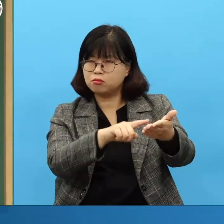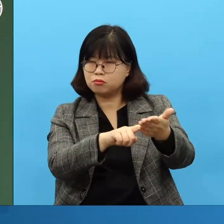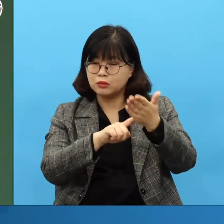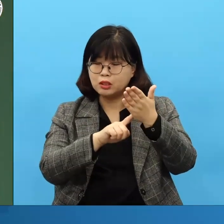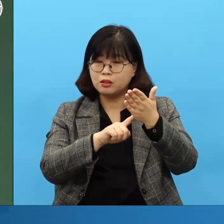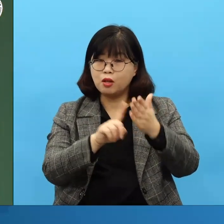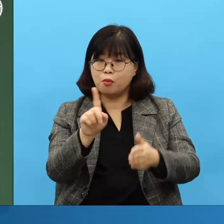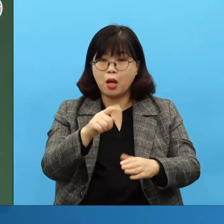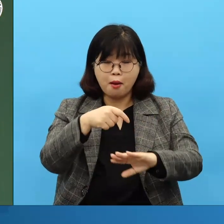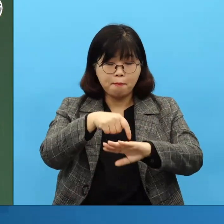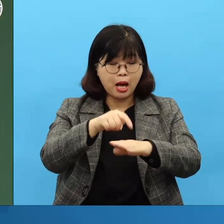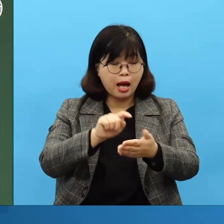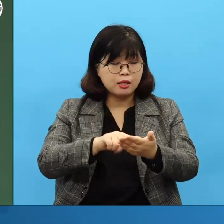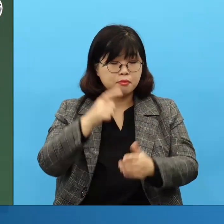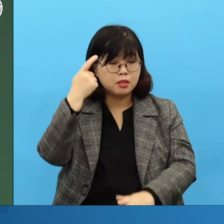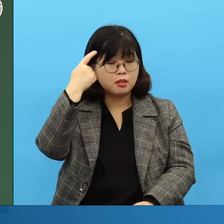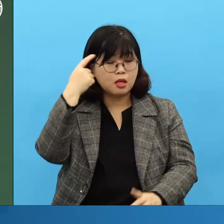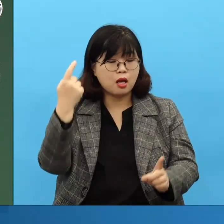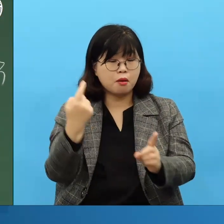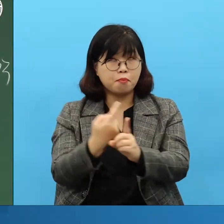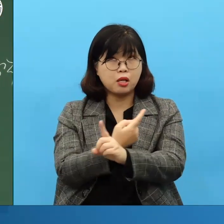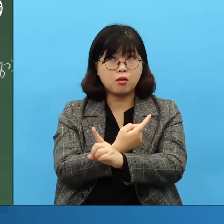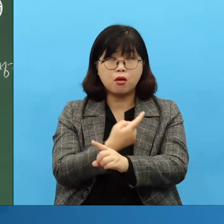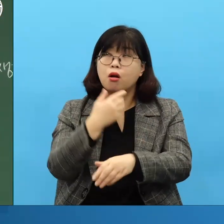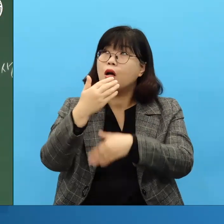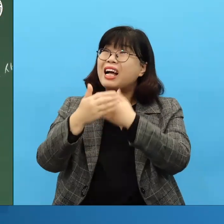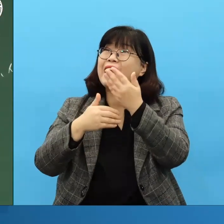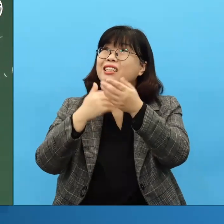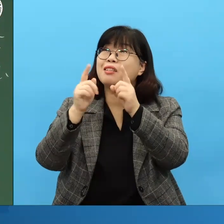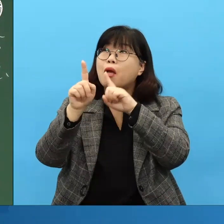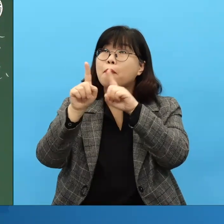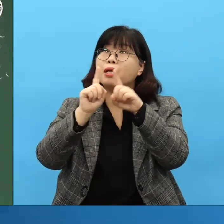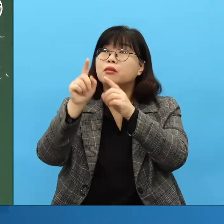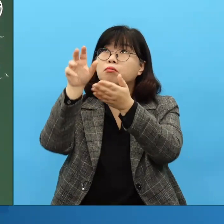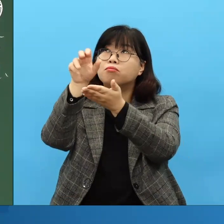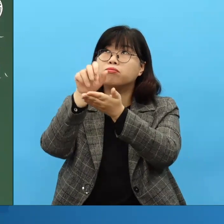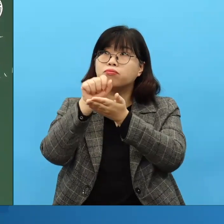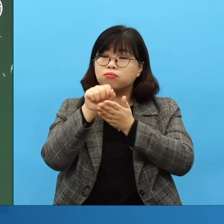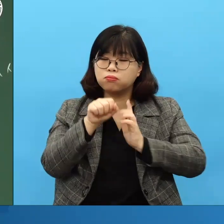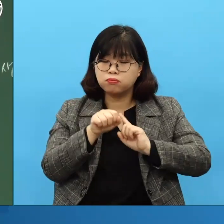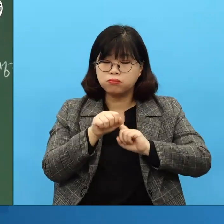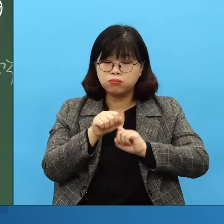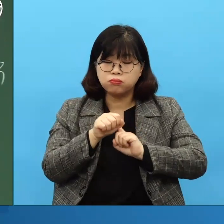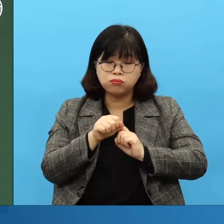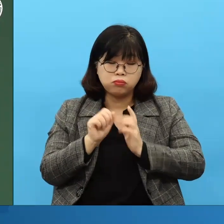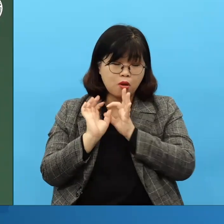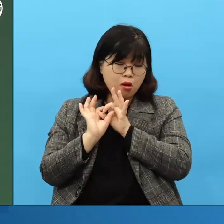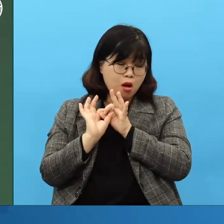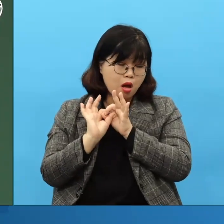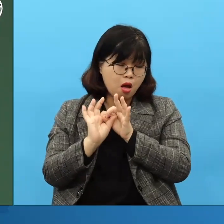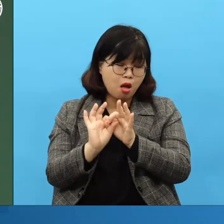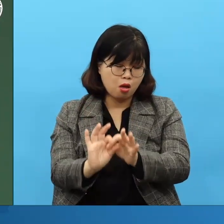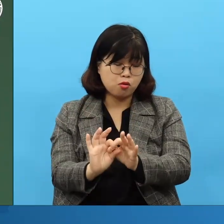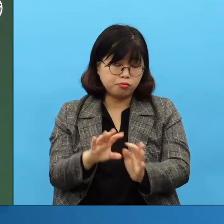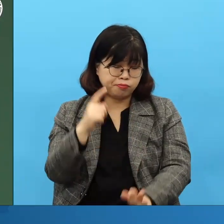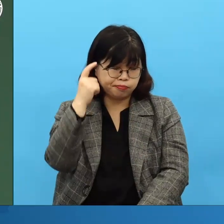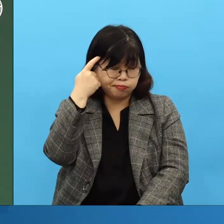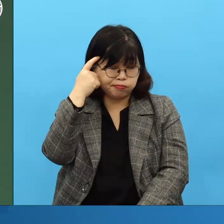마음과 생각이 바뀌고요. 이 속에 말씀이 들어가기 때문에 Your heart, your thoughts begin to change. Why? Because the word enters into that.